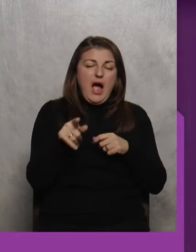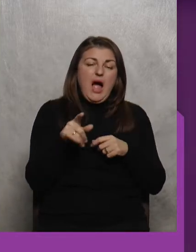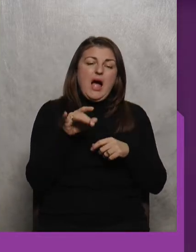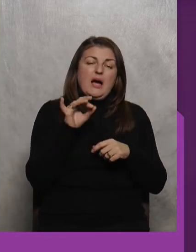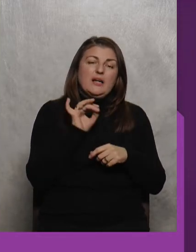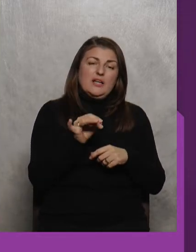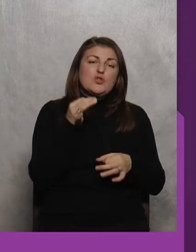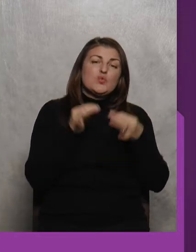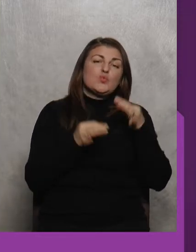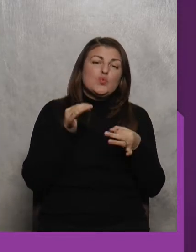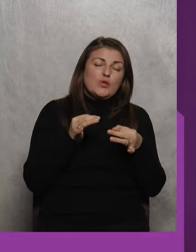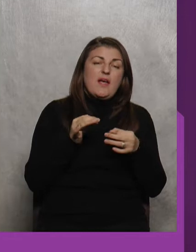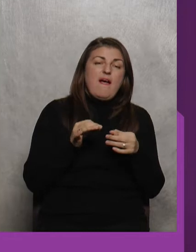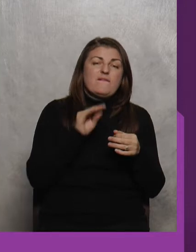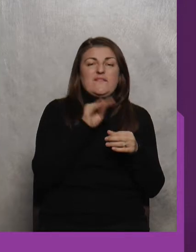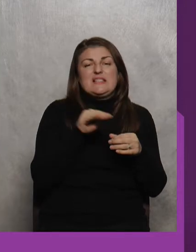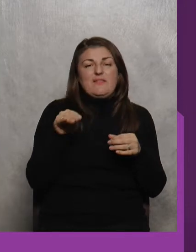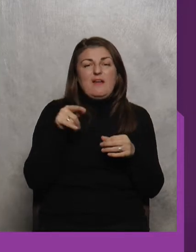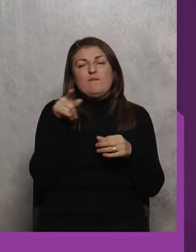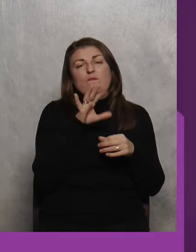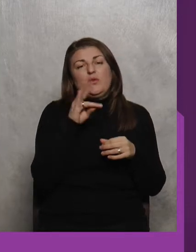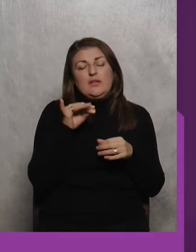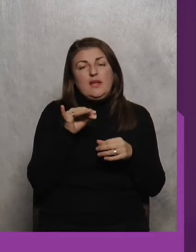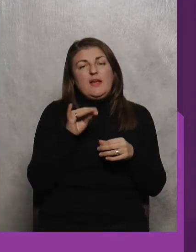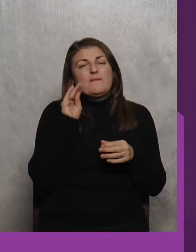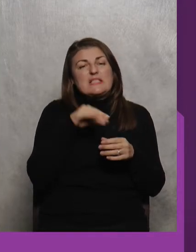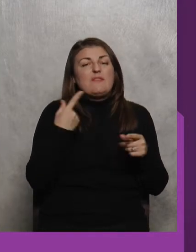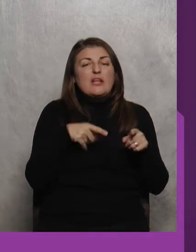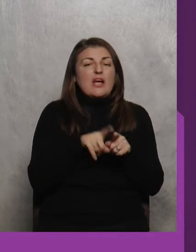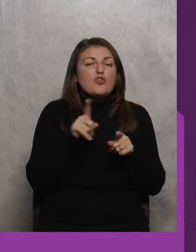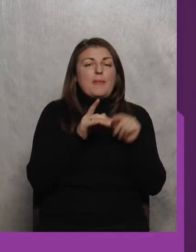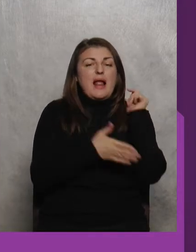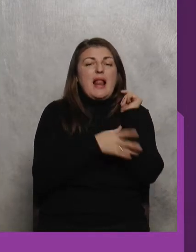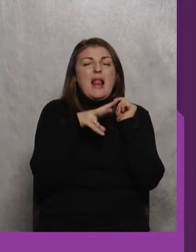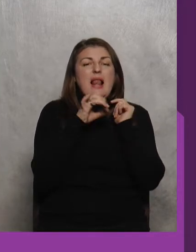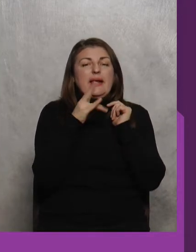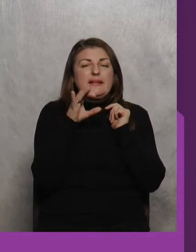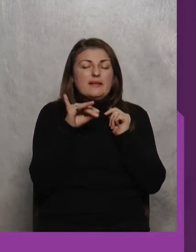І судді виставляють. Вони виставляють так, щоб